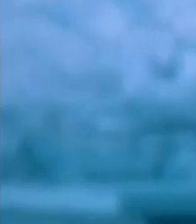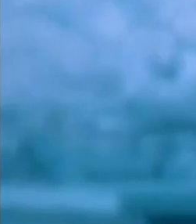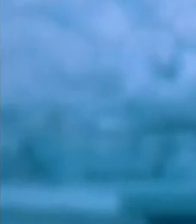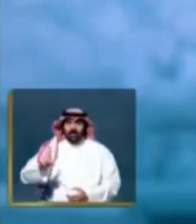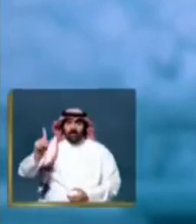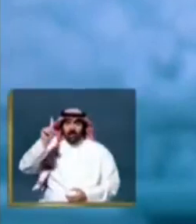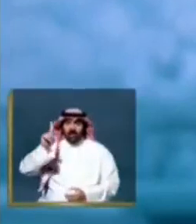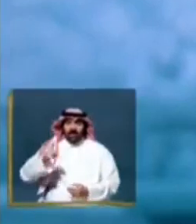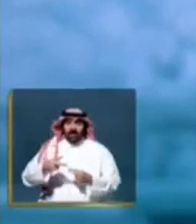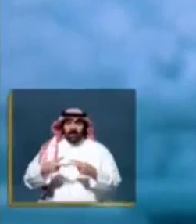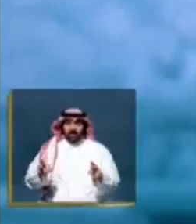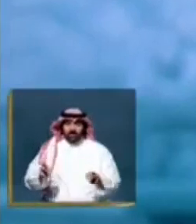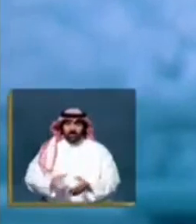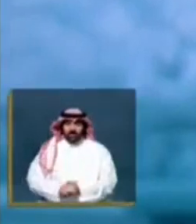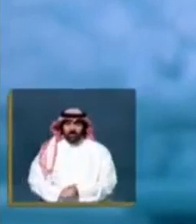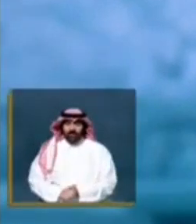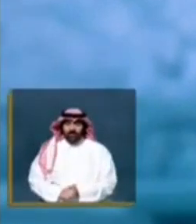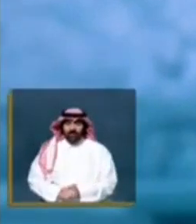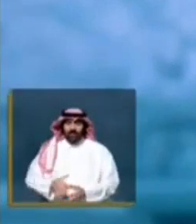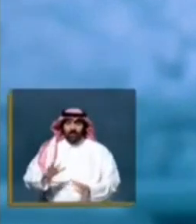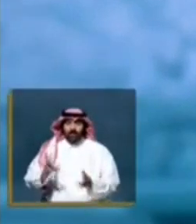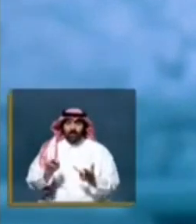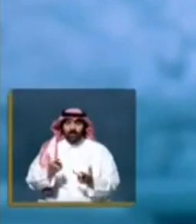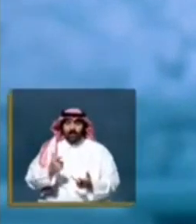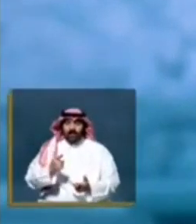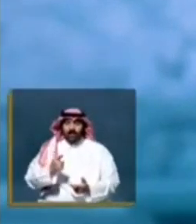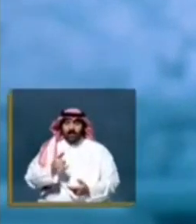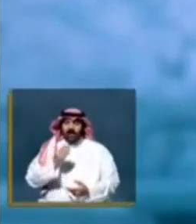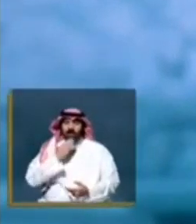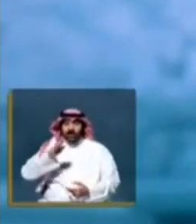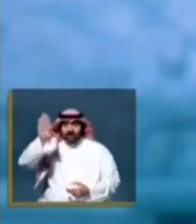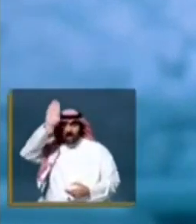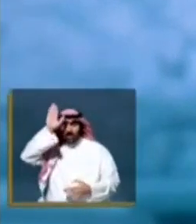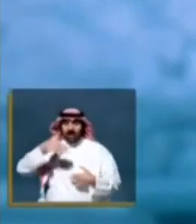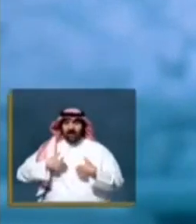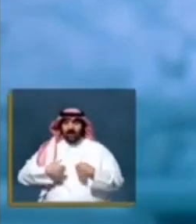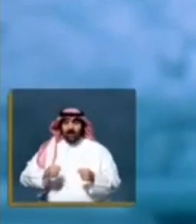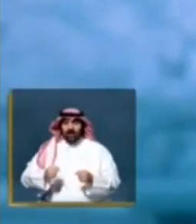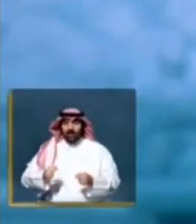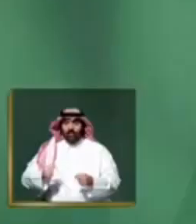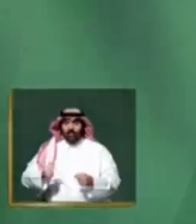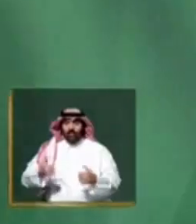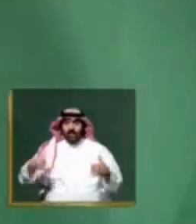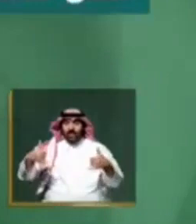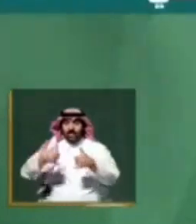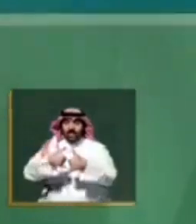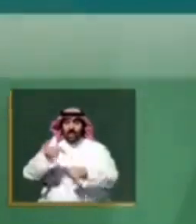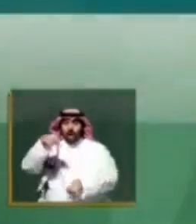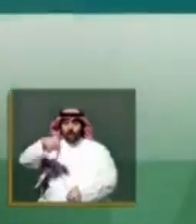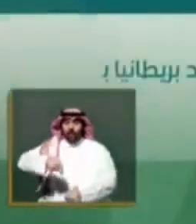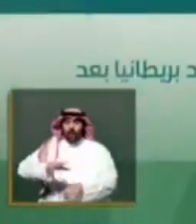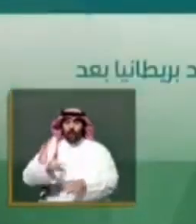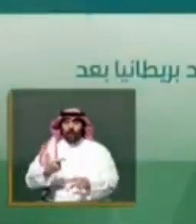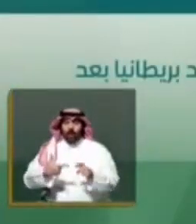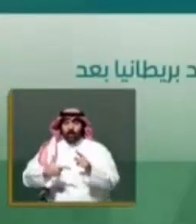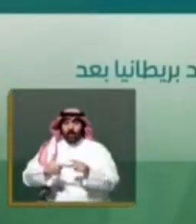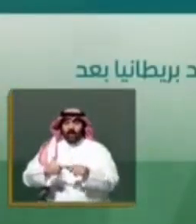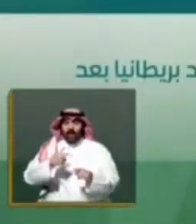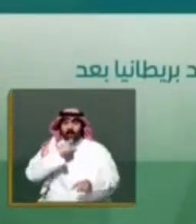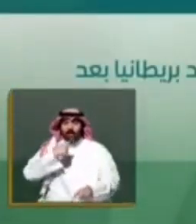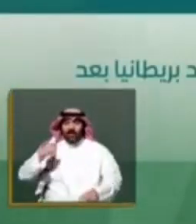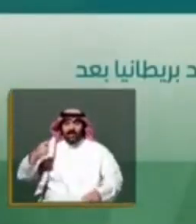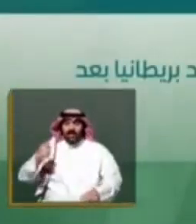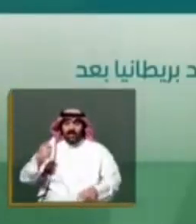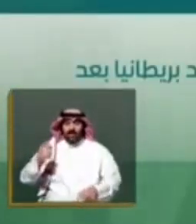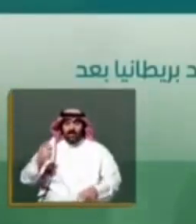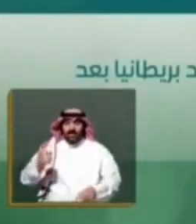بسم الله الرحمن الرحيم. أجرى خادم الحرمين الشريفين الملك سلمان بن عبد العزيز آل سعود اتصالا هاتفيا اليوم بولي عهد بريطانيا